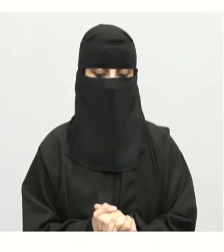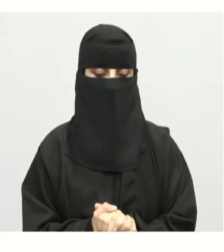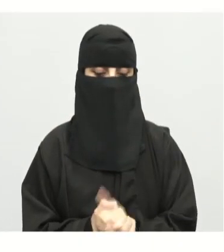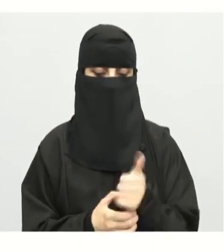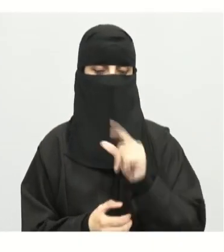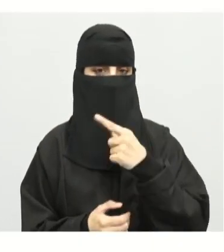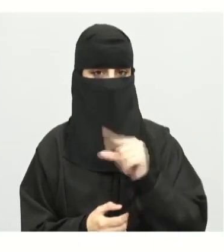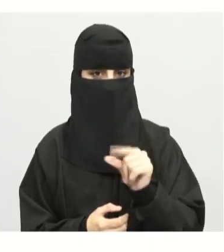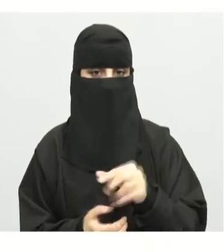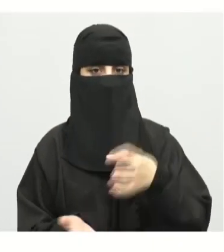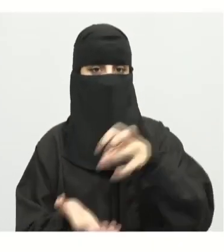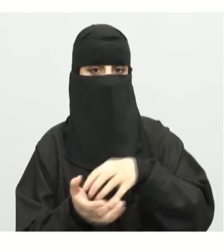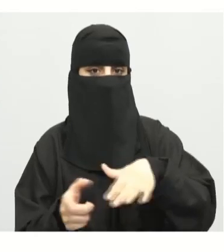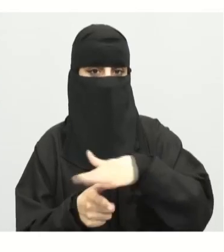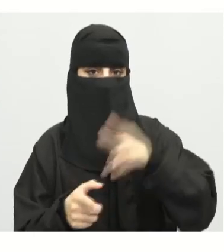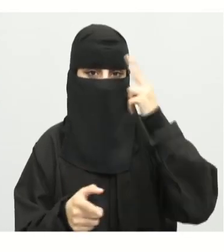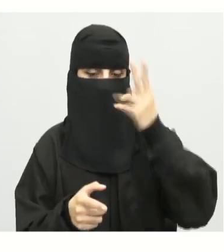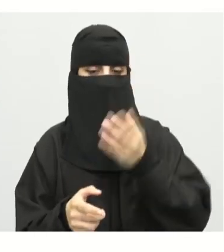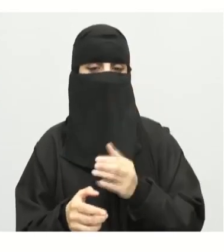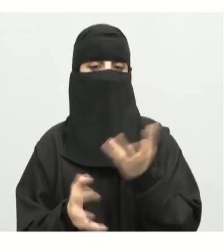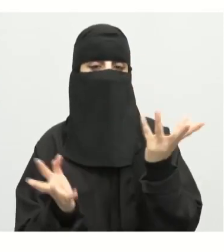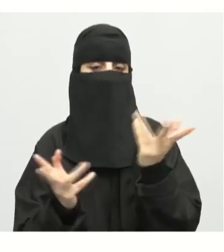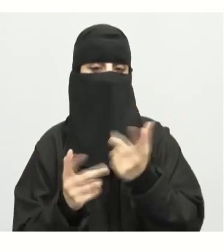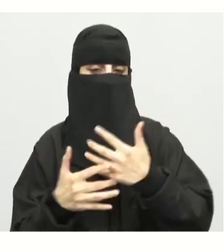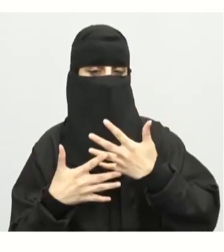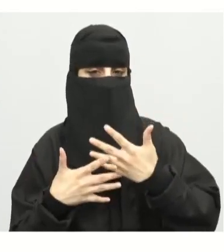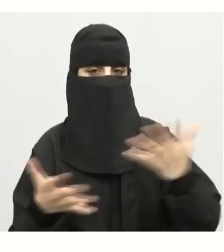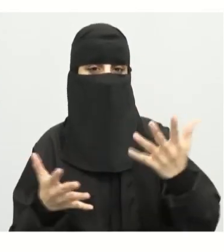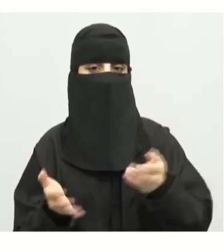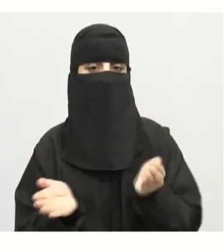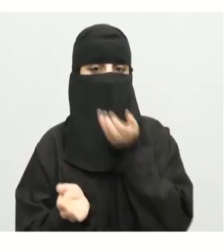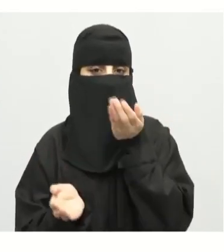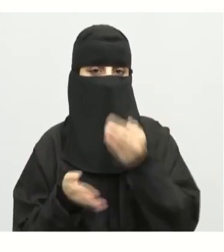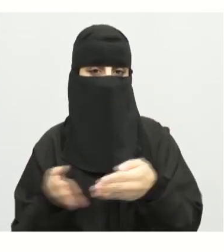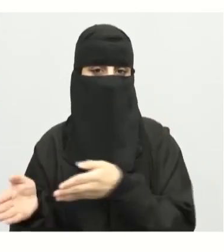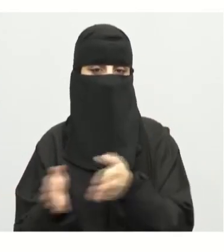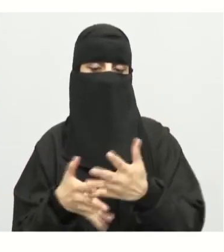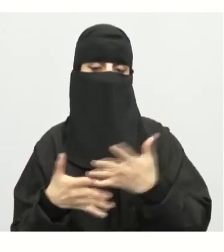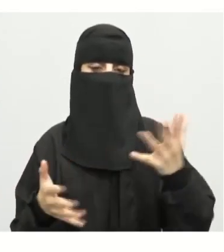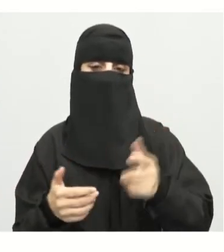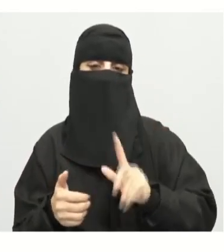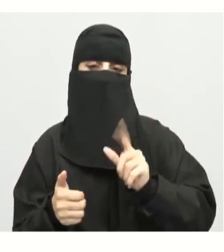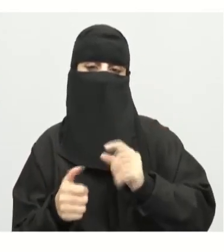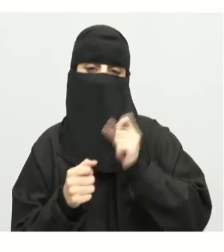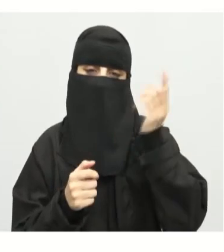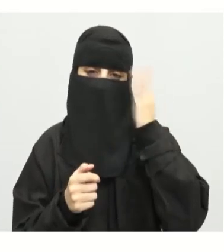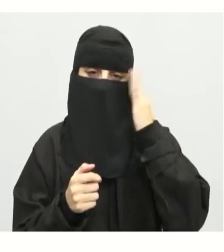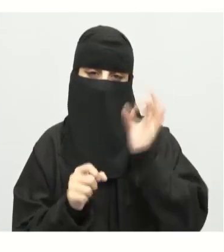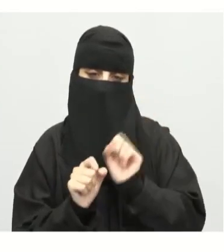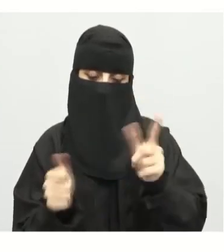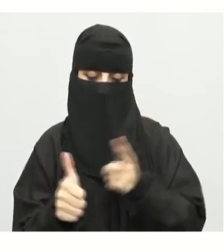في وطني المملكه العربيه السعوديه عدد كبير من الاوديه ومن اشهرها وادي